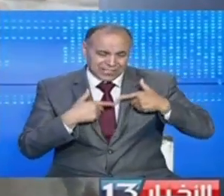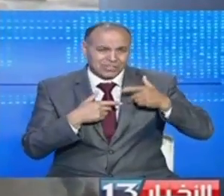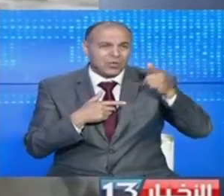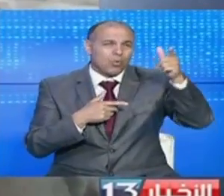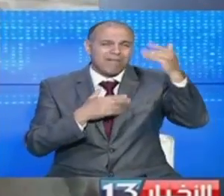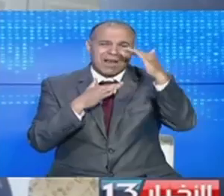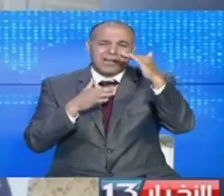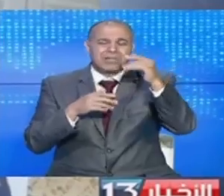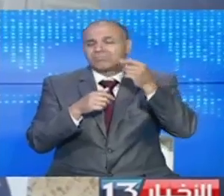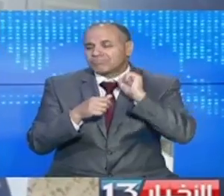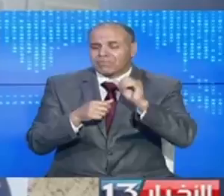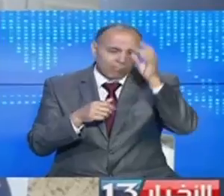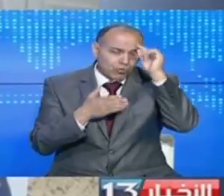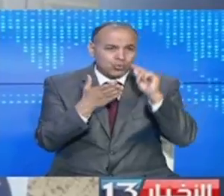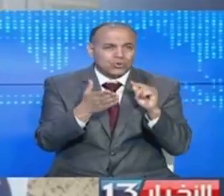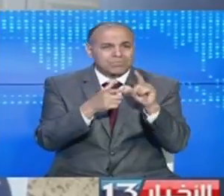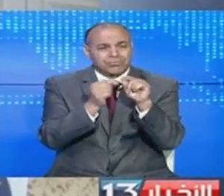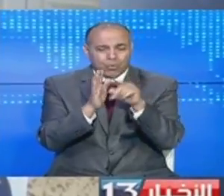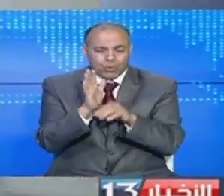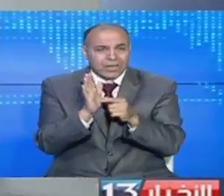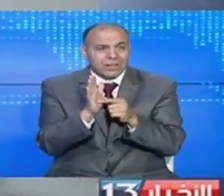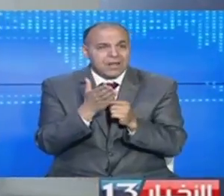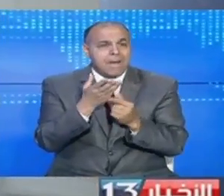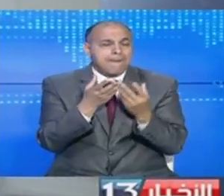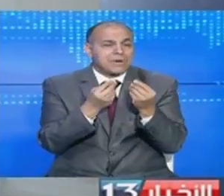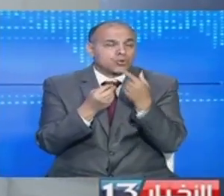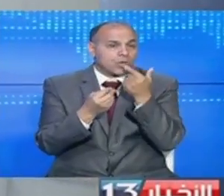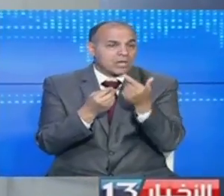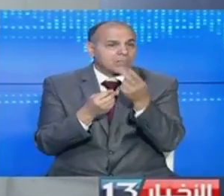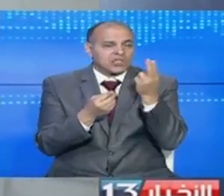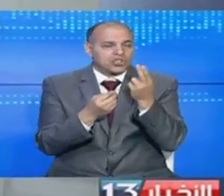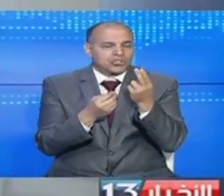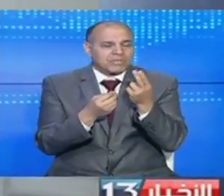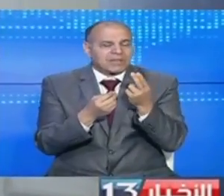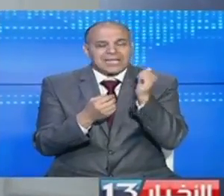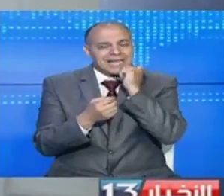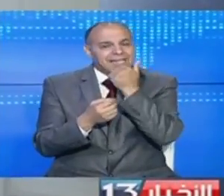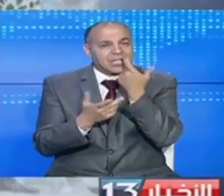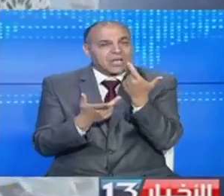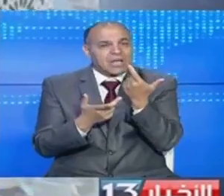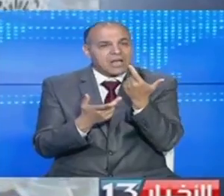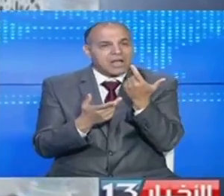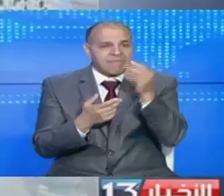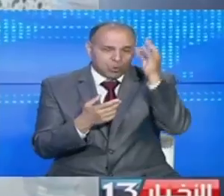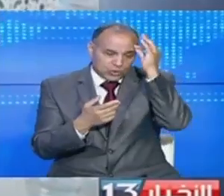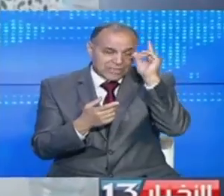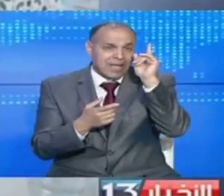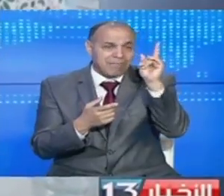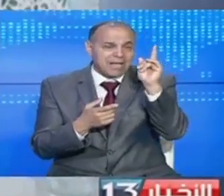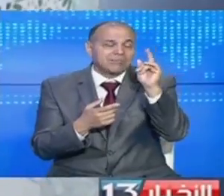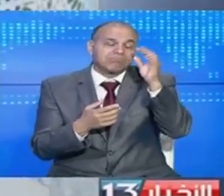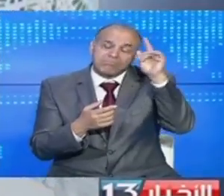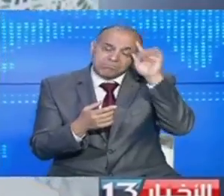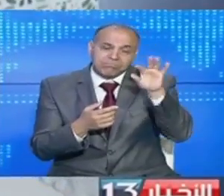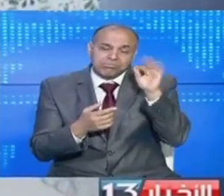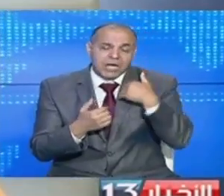الجهة مختلف بكل تفاصيله، فعدد منهم لم يكن قضاء العيد هنا في الوطن خيارا